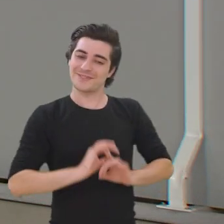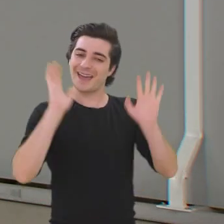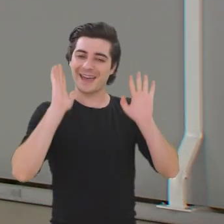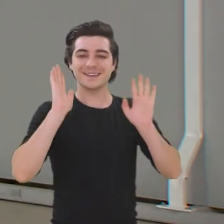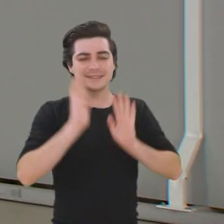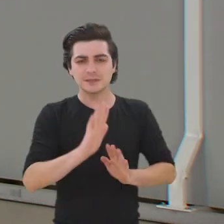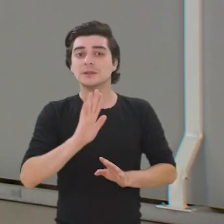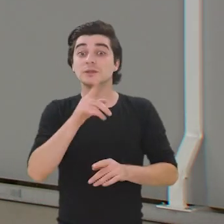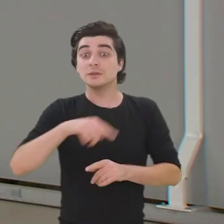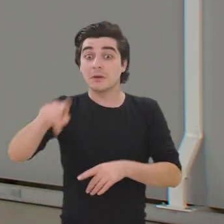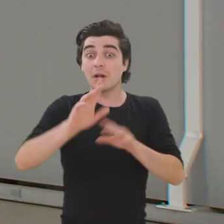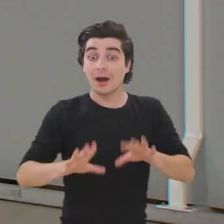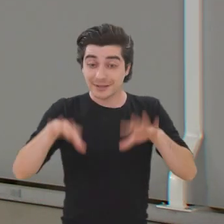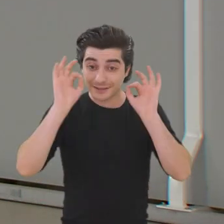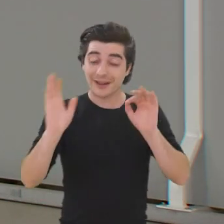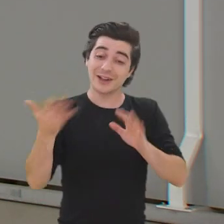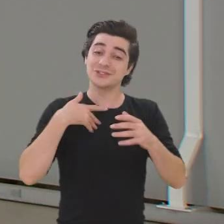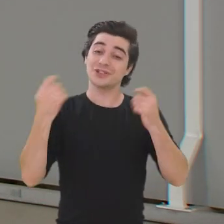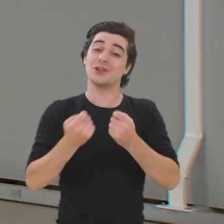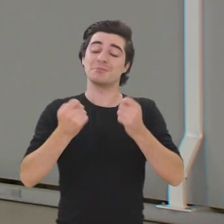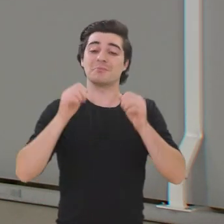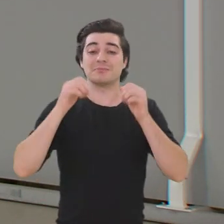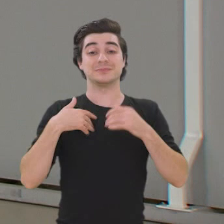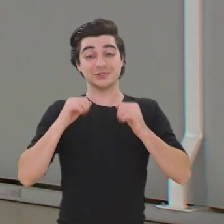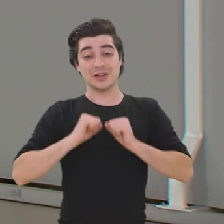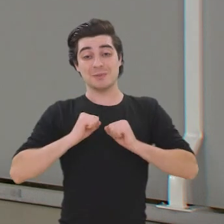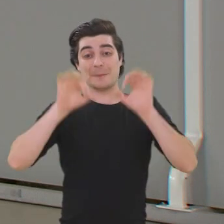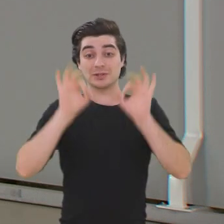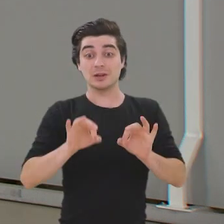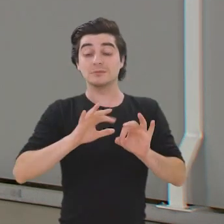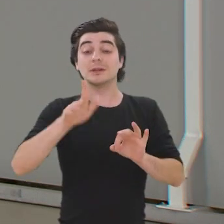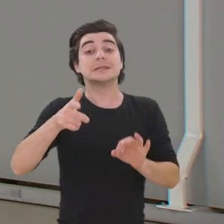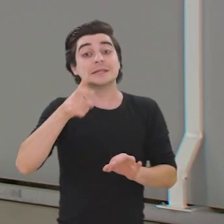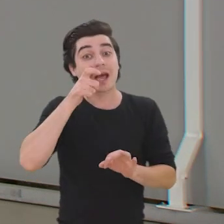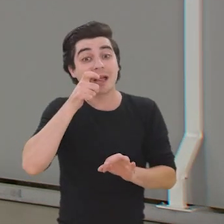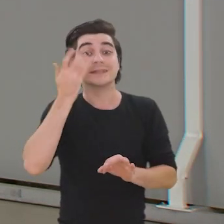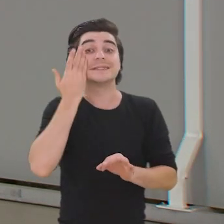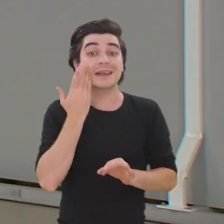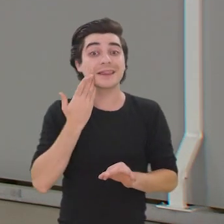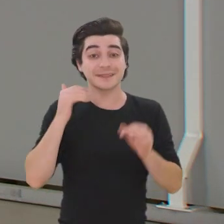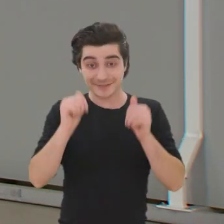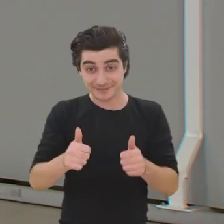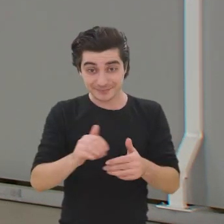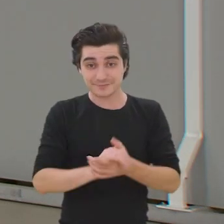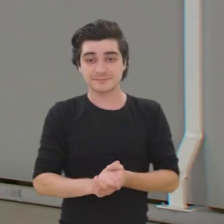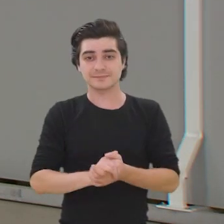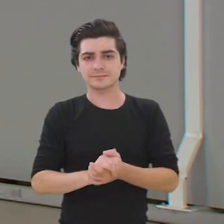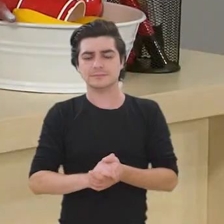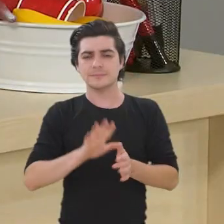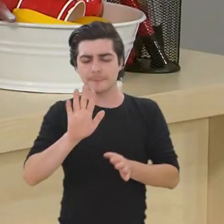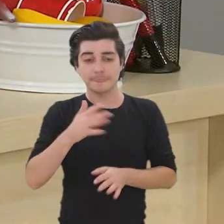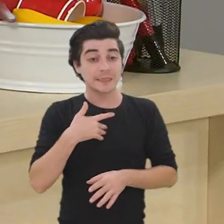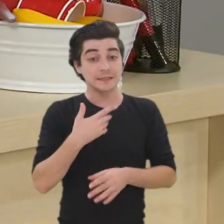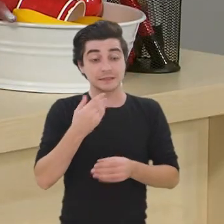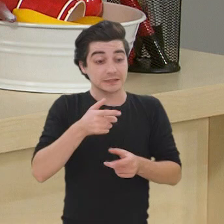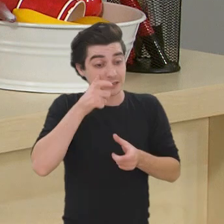çocuklar, hepiniz eğer hazırsanız çalışmamıza başlayalım. Sizler de bizi dikkatlice dinleyin ve izleyin. Nur Banu'cum beni